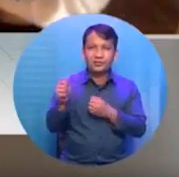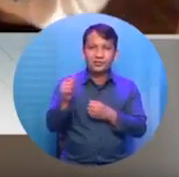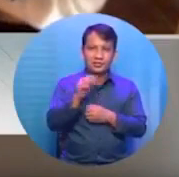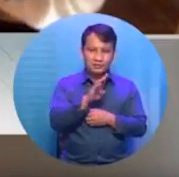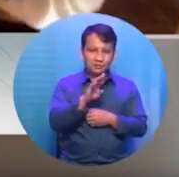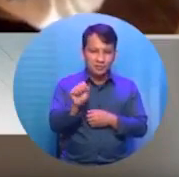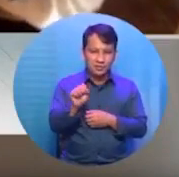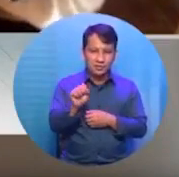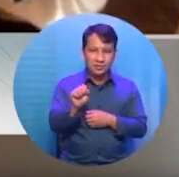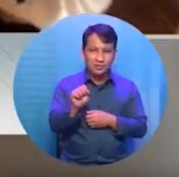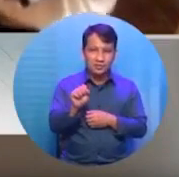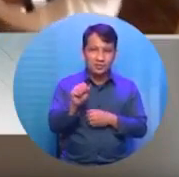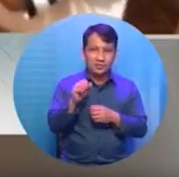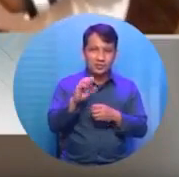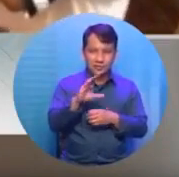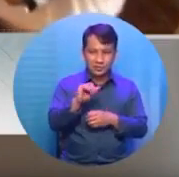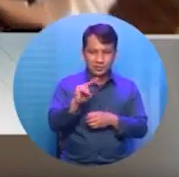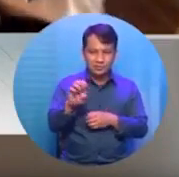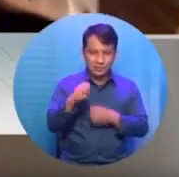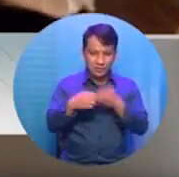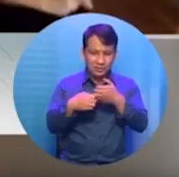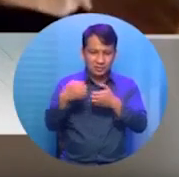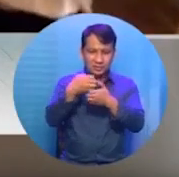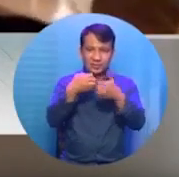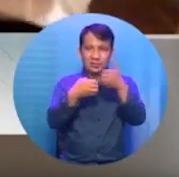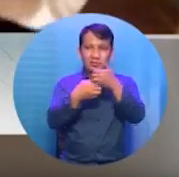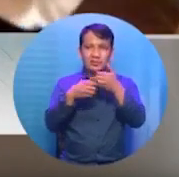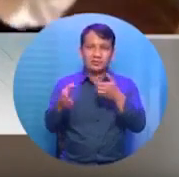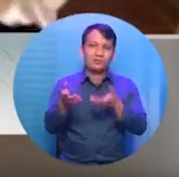Bachelor of Science in Civil Engineering po. Woo!